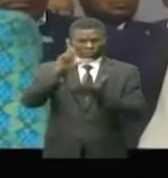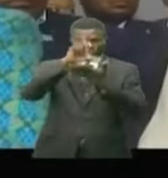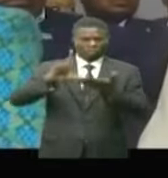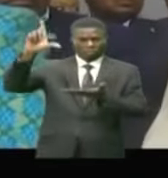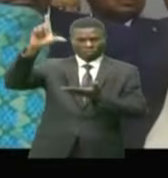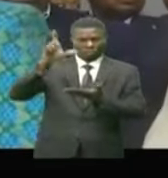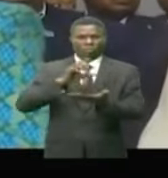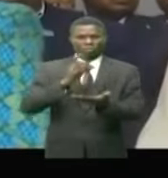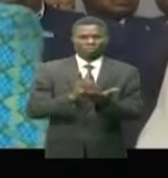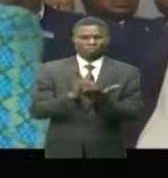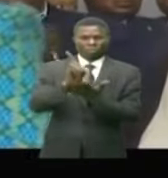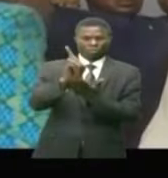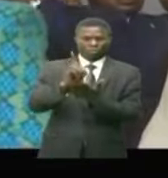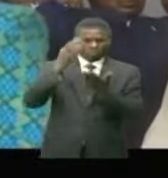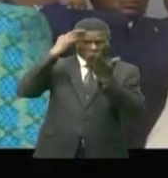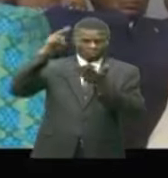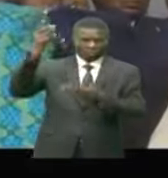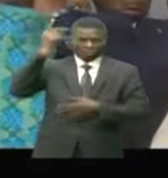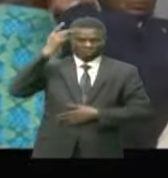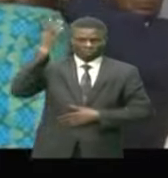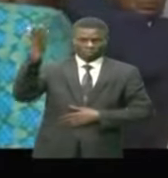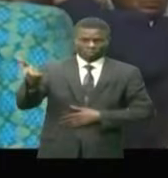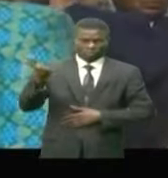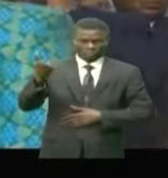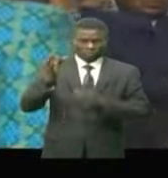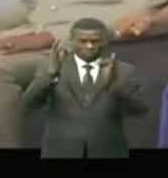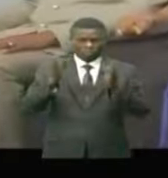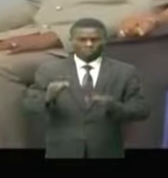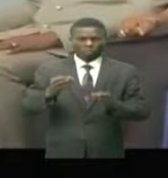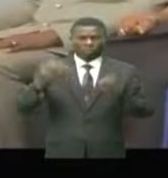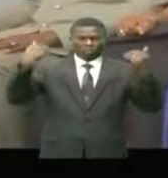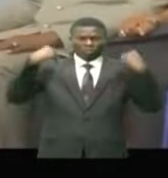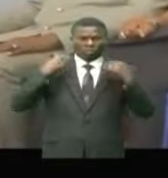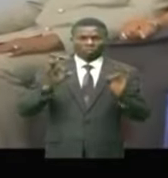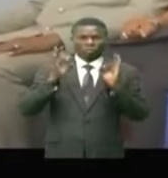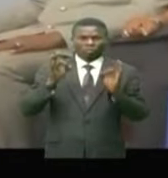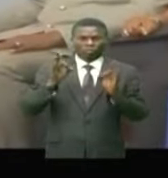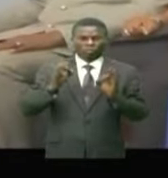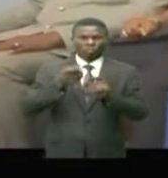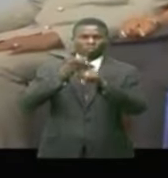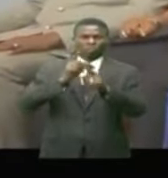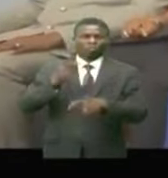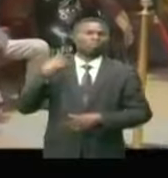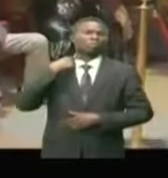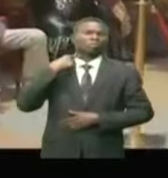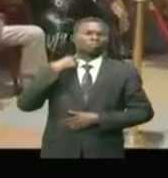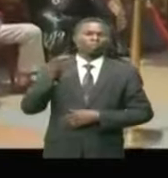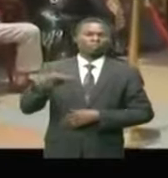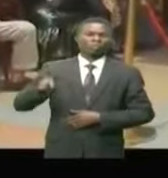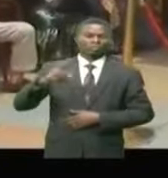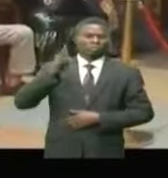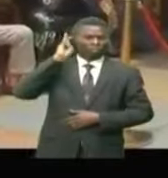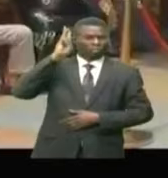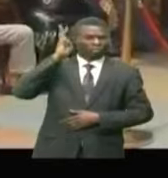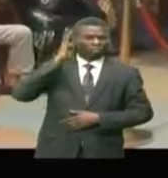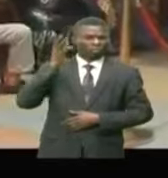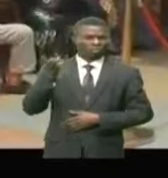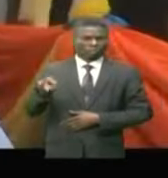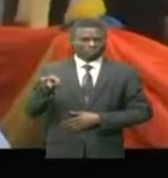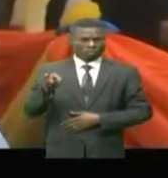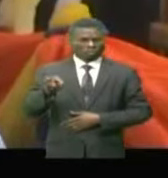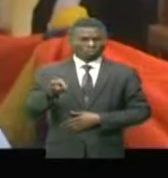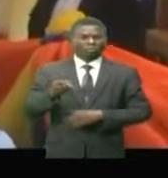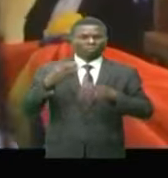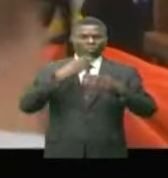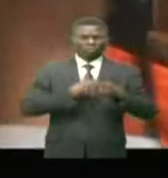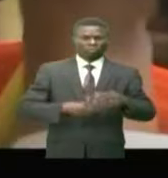droit de l'Université de Kinshasa. Quant au nouveau procureur général, il vient de Kenge, dans la province du Kwango, où il était